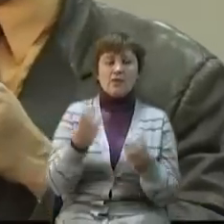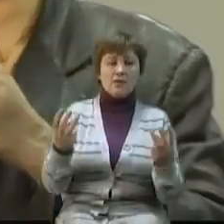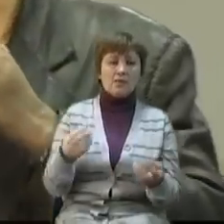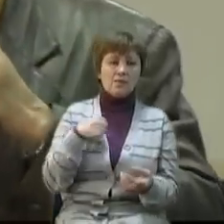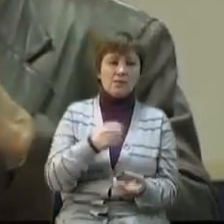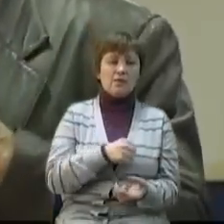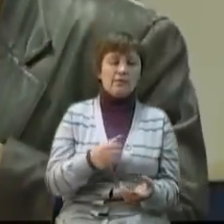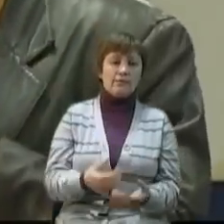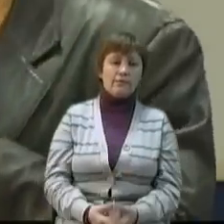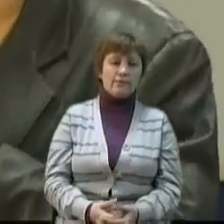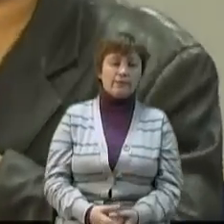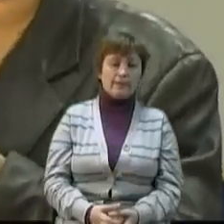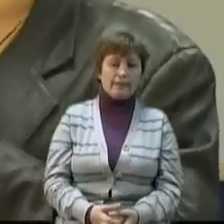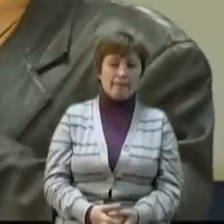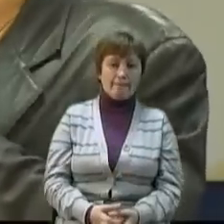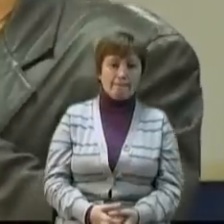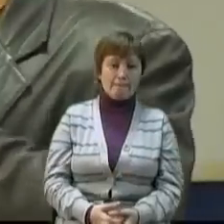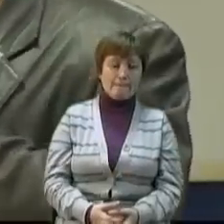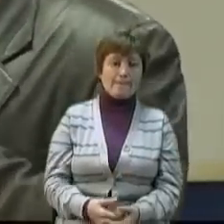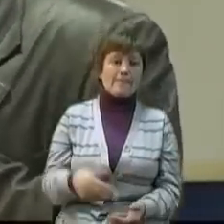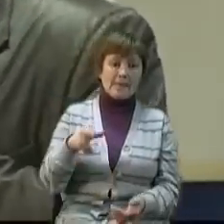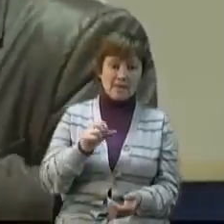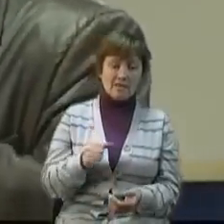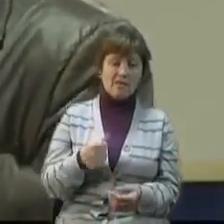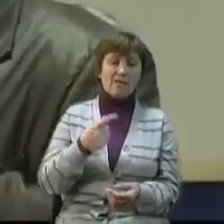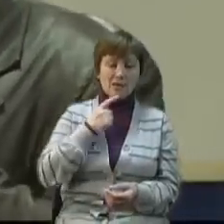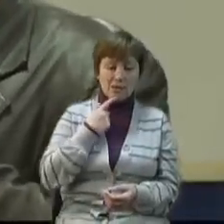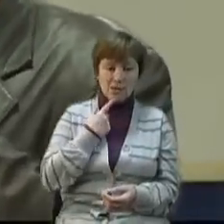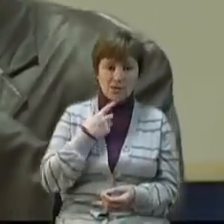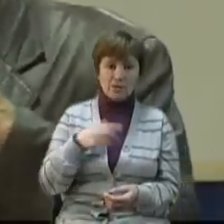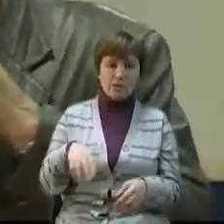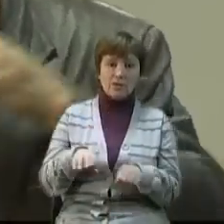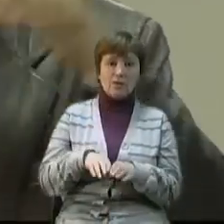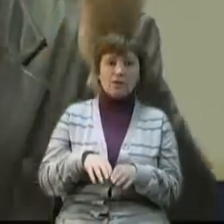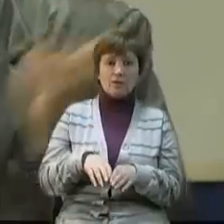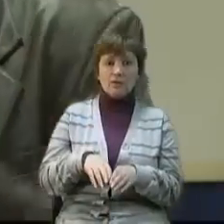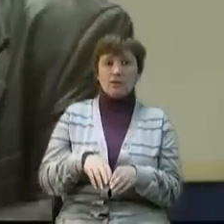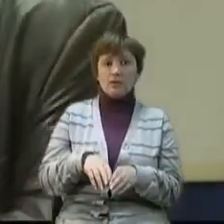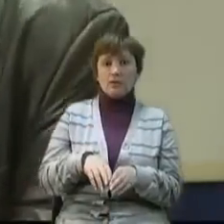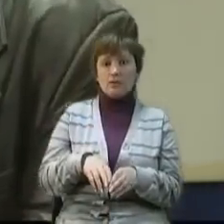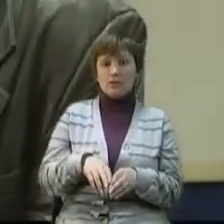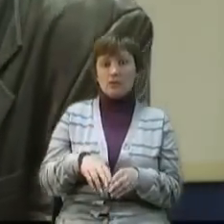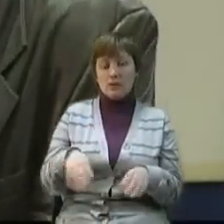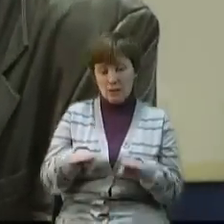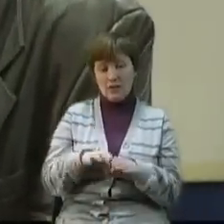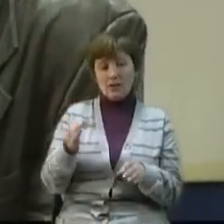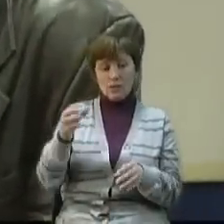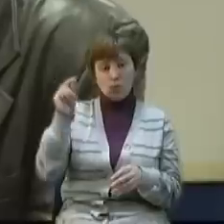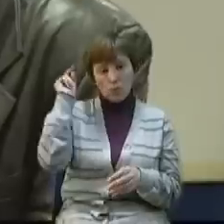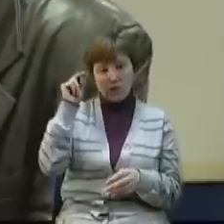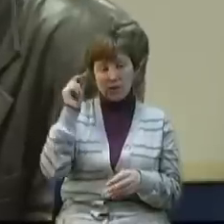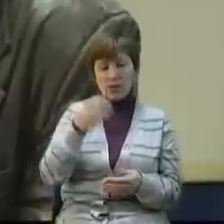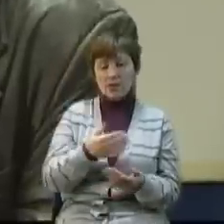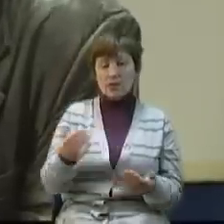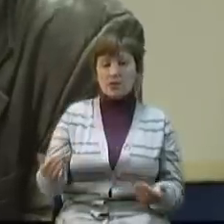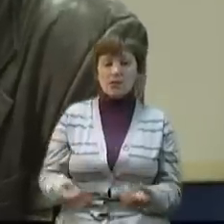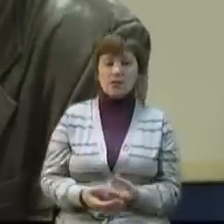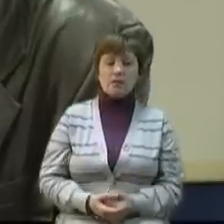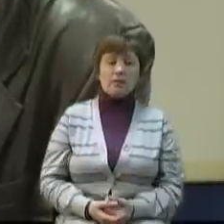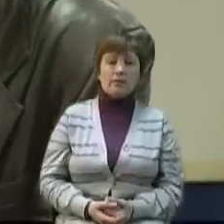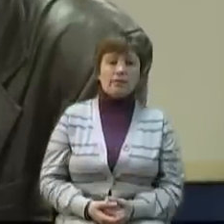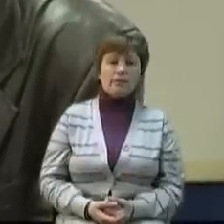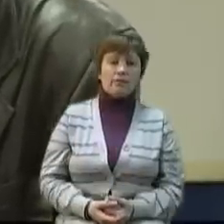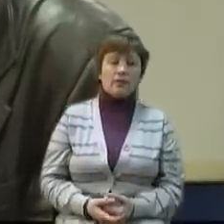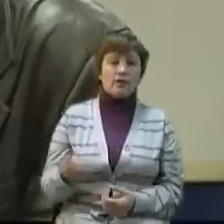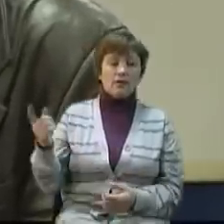все остальное. И вот тогда, конечно, труднее так нужно, и об этом, в общем-то, учат. Знаете, я